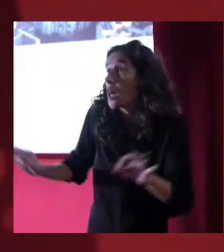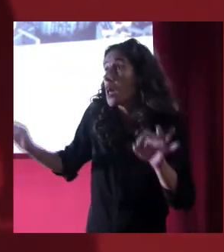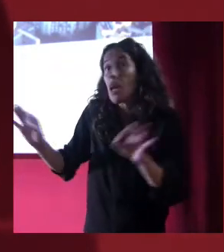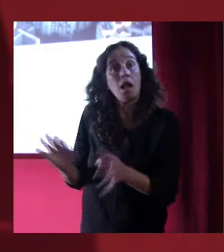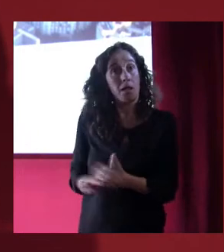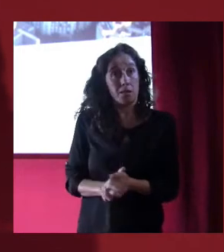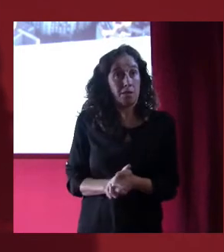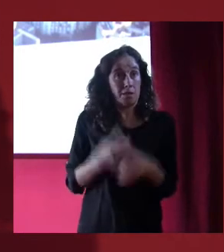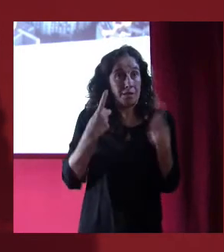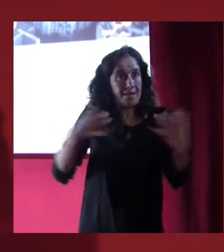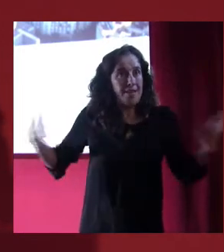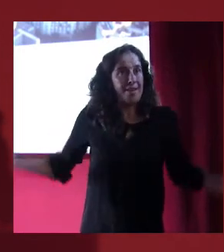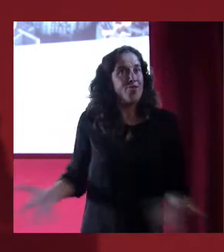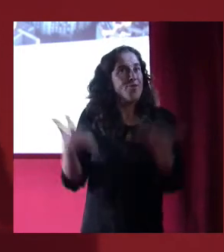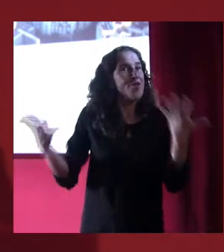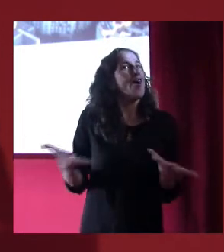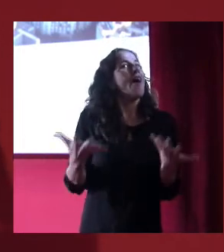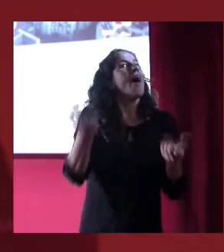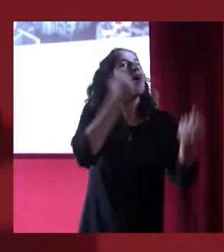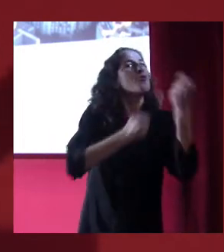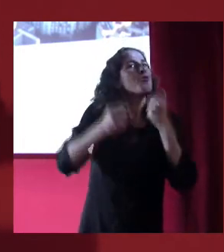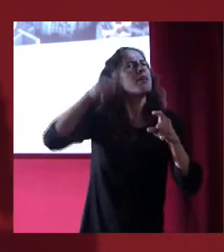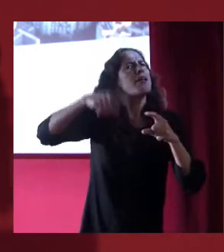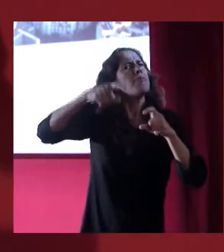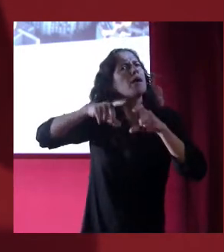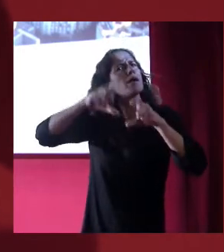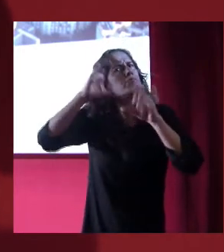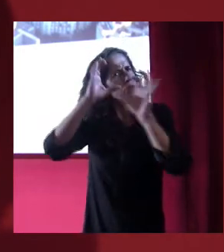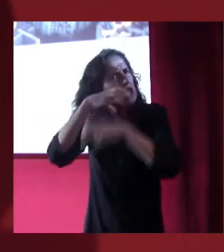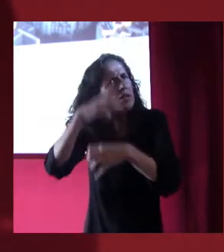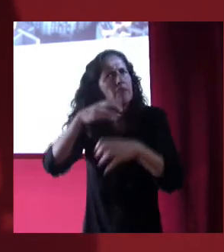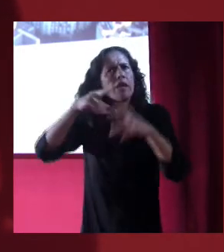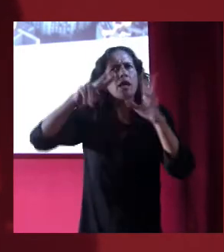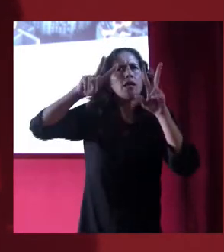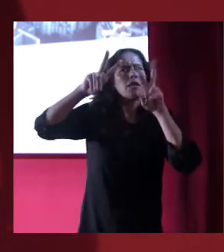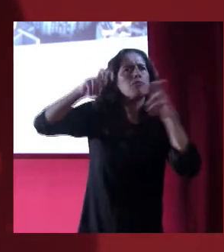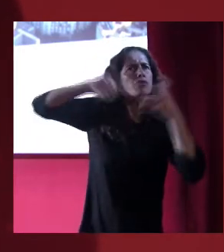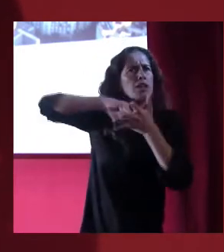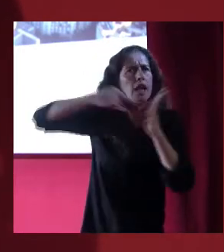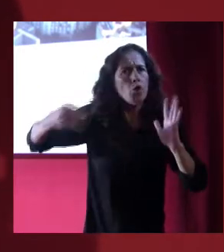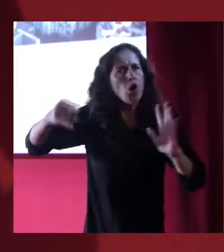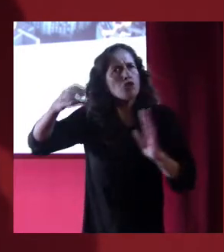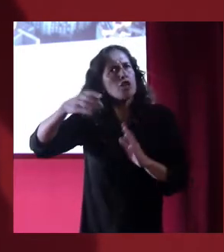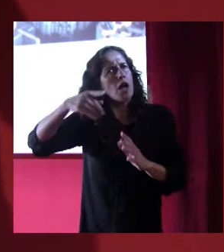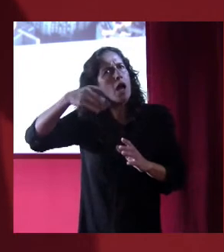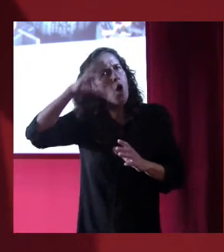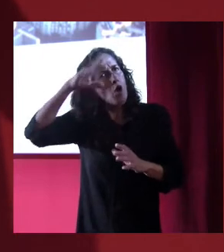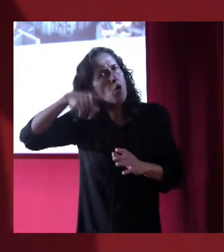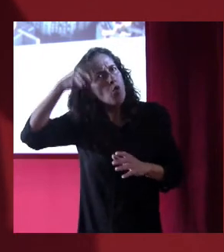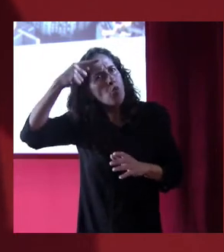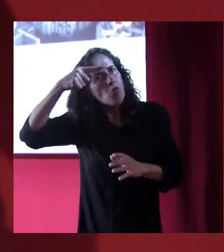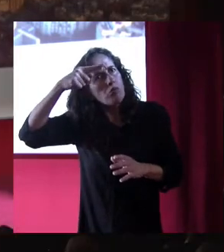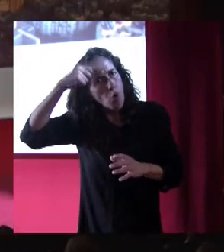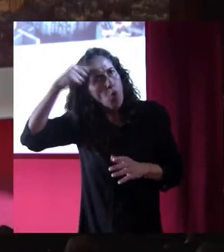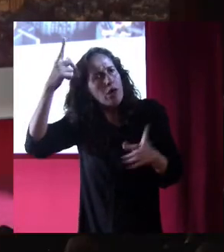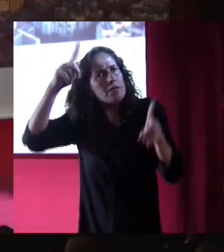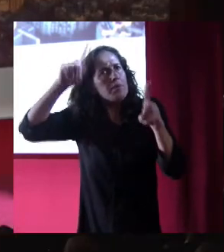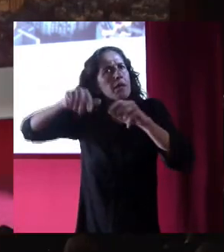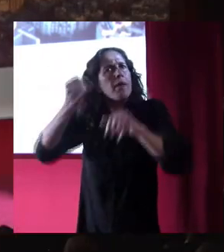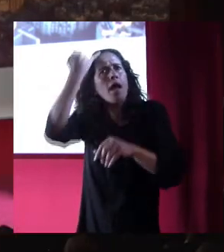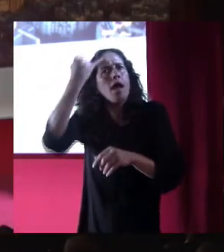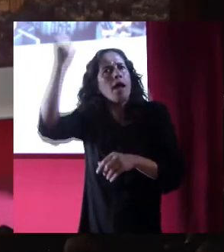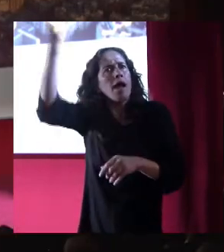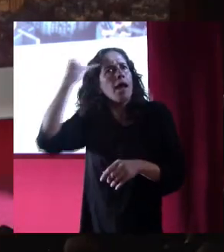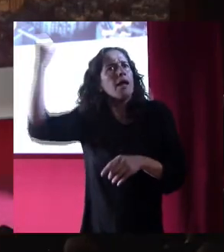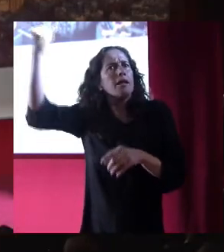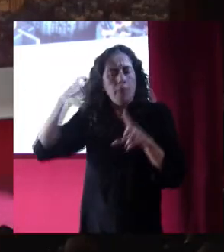Necessitem impulsar l'economia i l'emprenedoria científica, tecnològica, de coneixement i creativa. Són els nous models